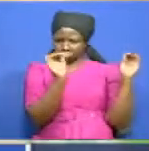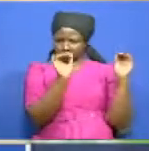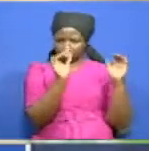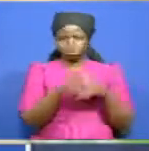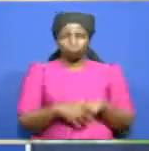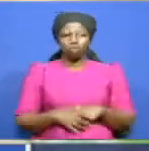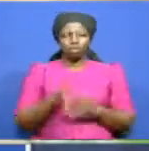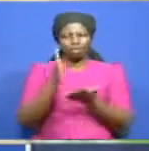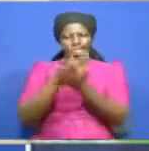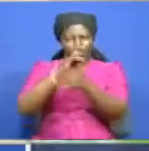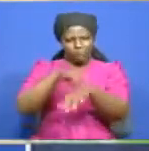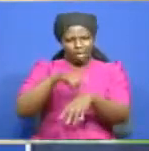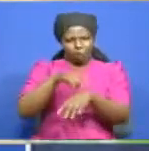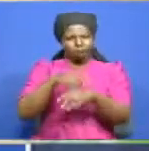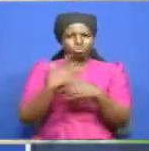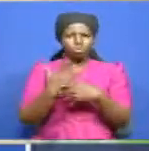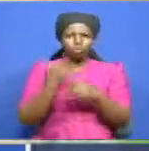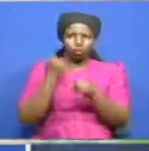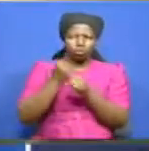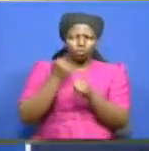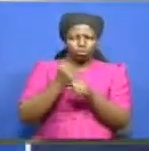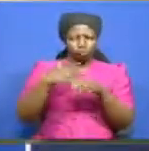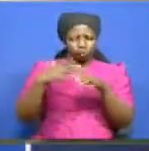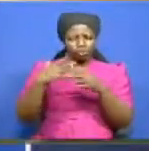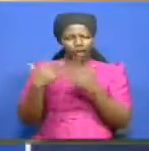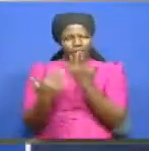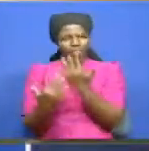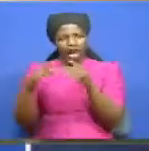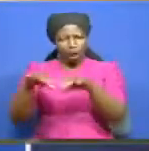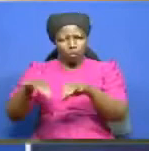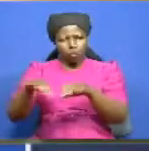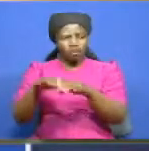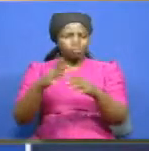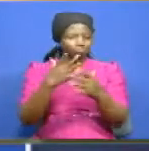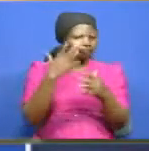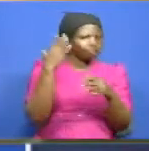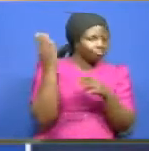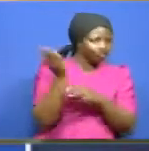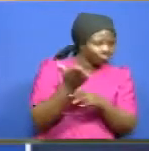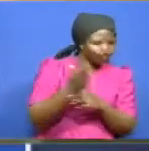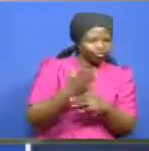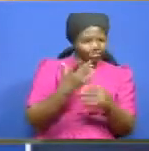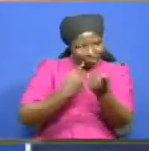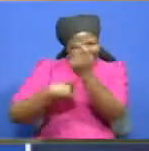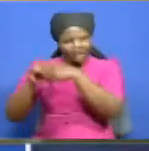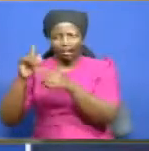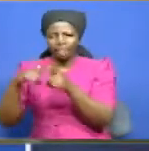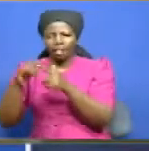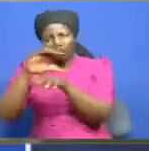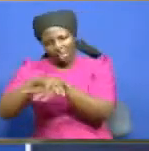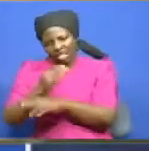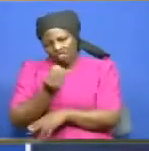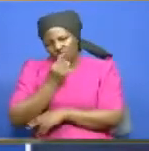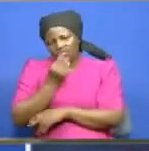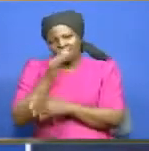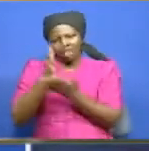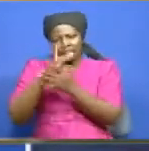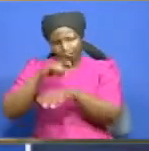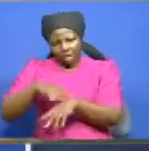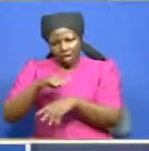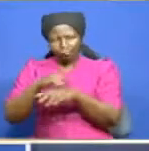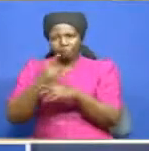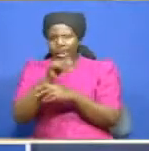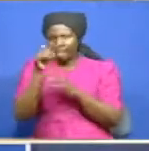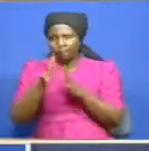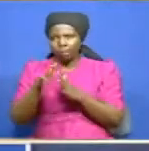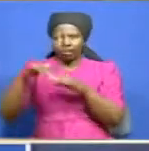Saa zingine nakata kuni nauza, tunakula nayo. Saa zingine mamu wangu pia nanitumania pesa kidogo,